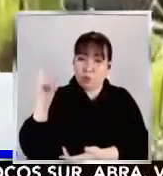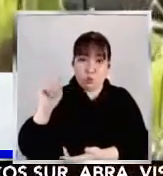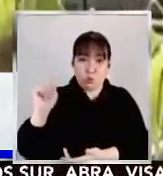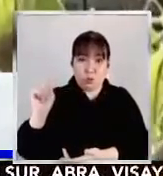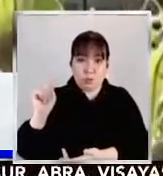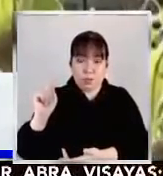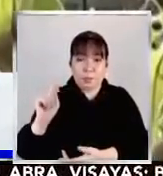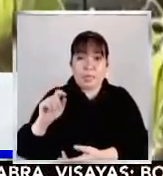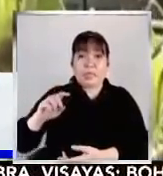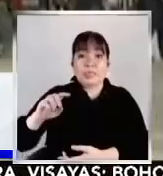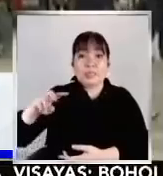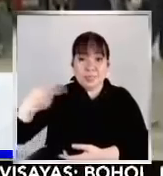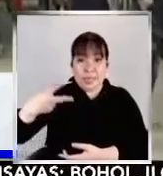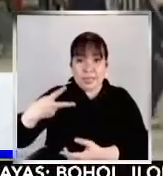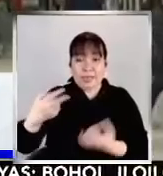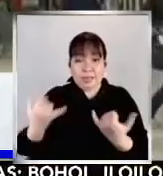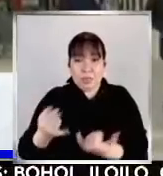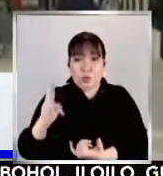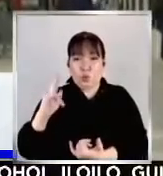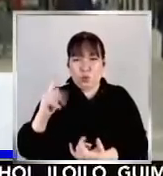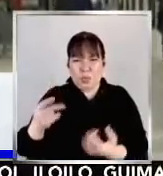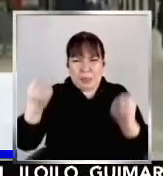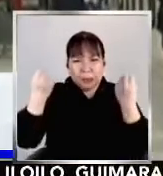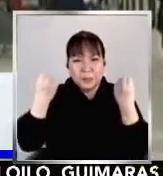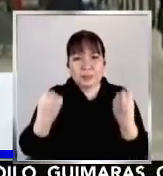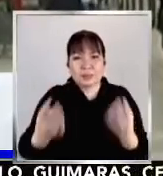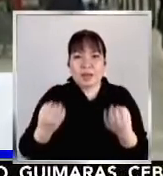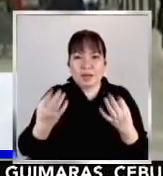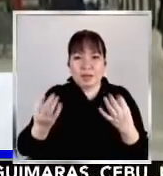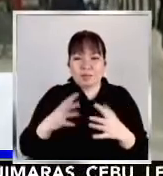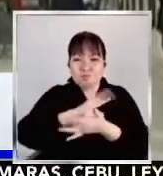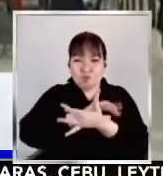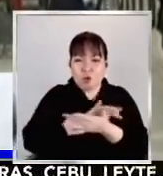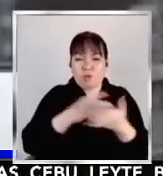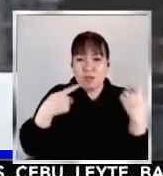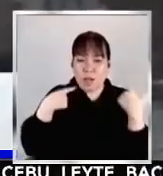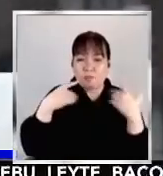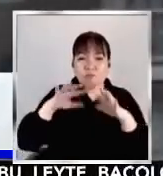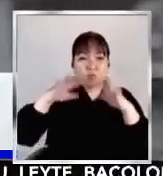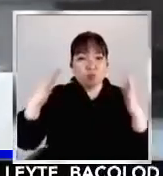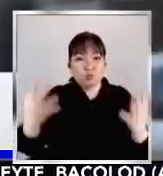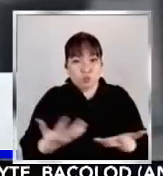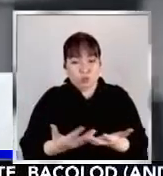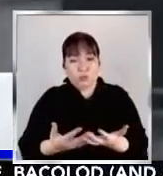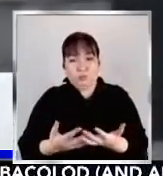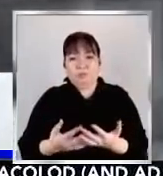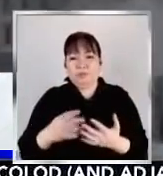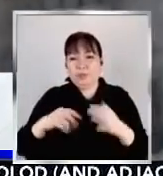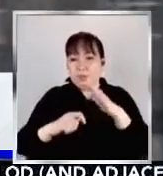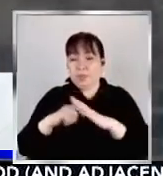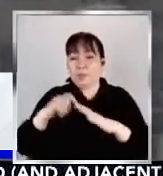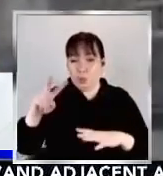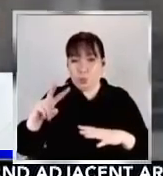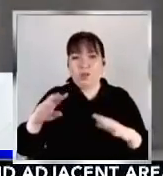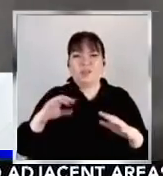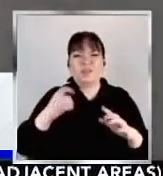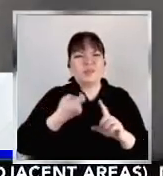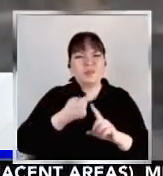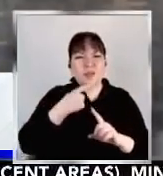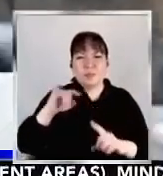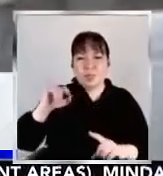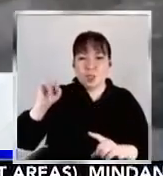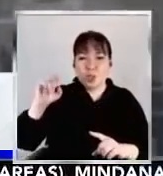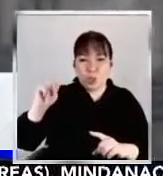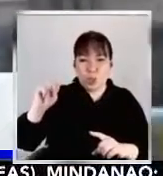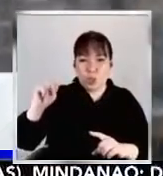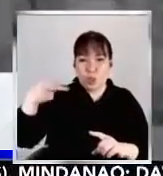sa pinakamaraming kaso ng COVID sa buong mundo ayon sa Johns Hopkins University. At nangunguna naman pagdating sa may pinakamaraming